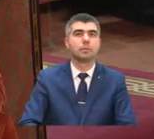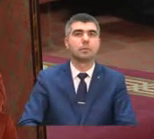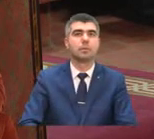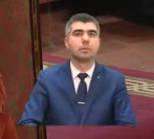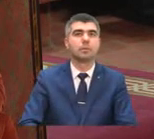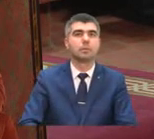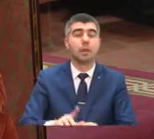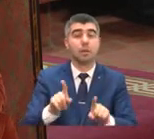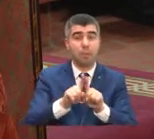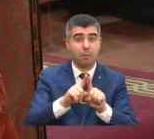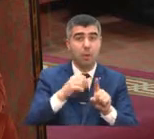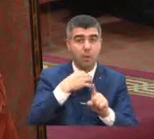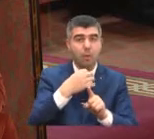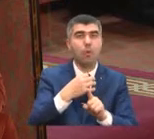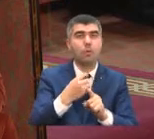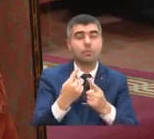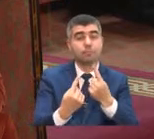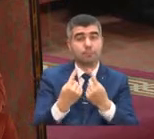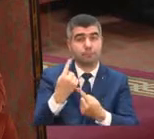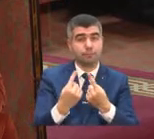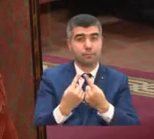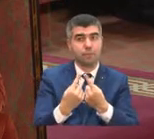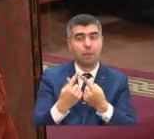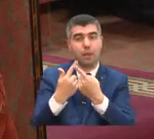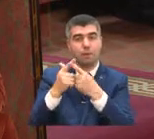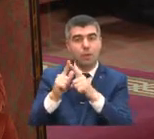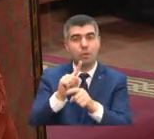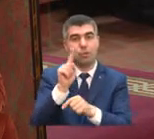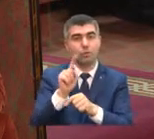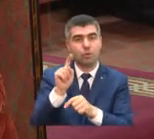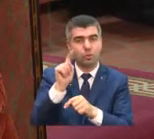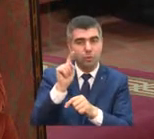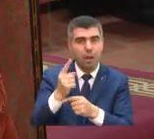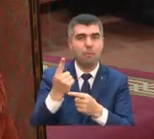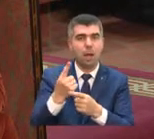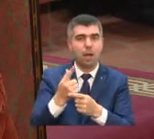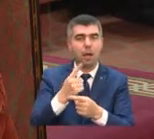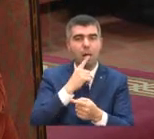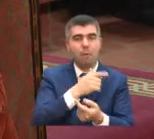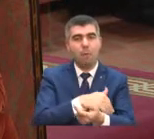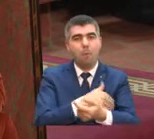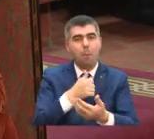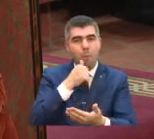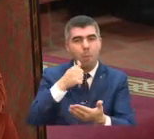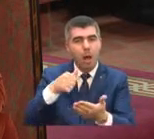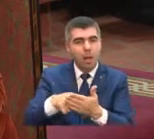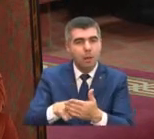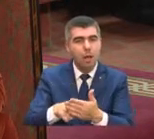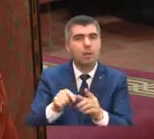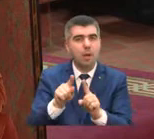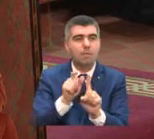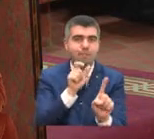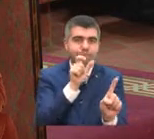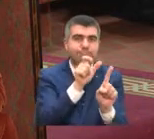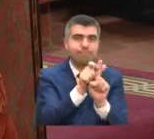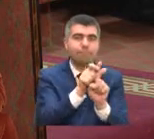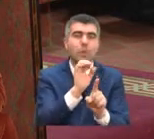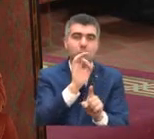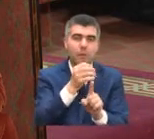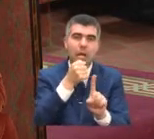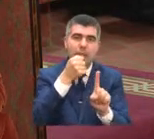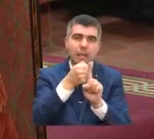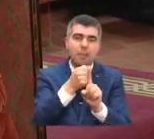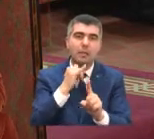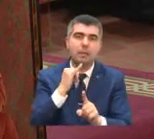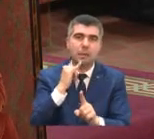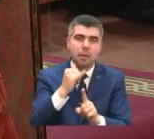عمل كنظن بانه السلطات المحليه مع الجماعات الترابيه كيقوموا باللازم، هو حقيقة